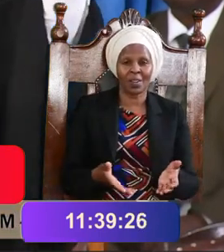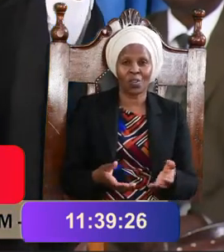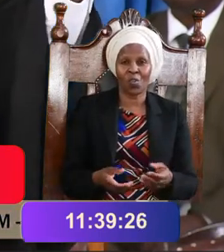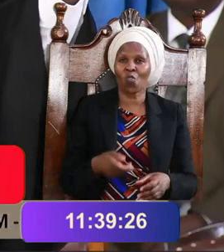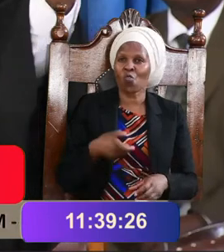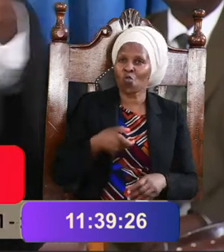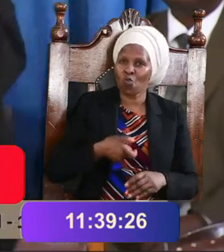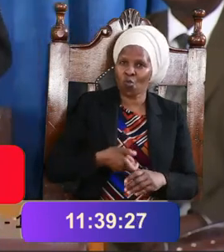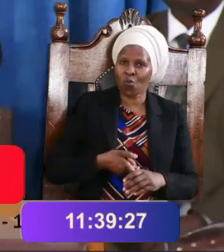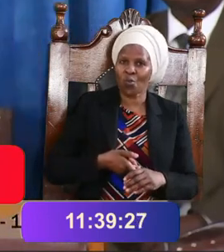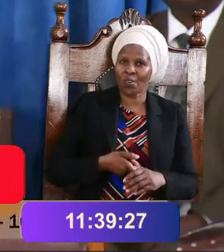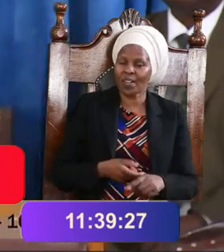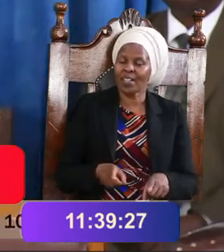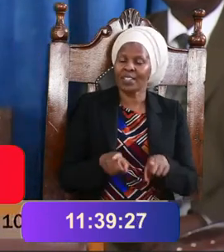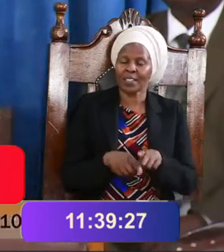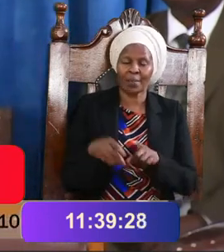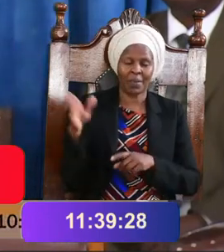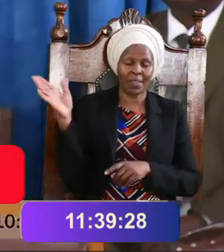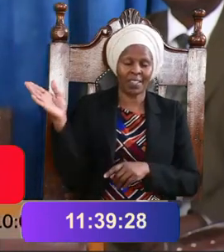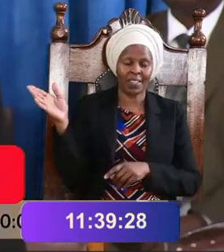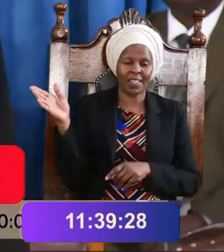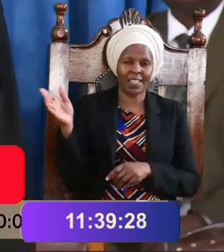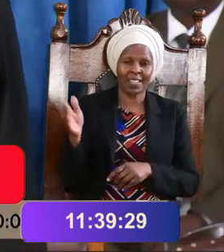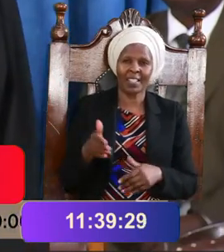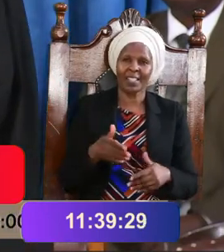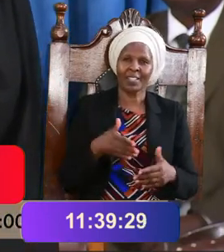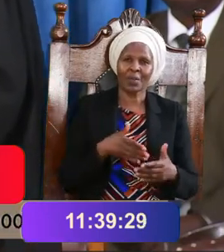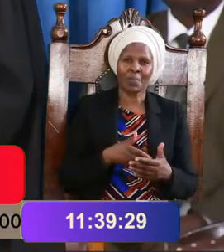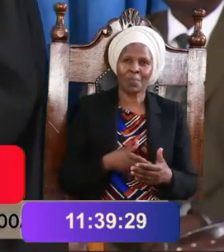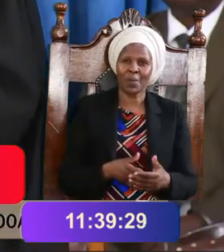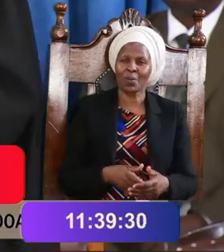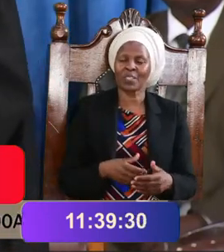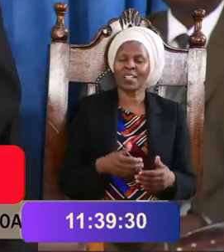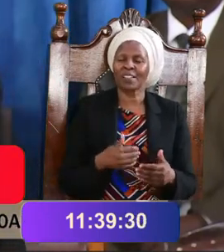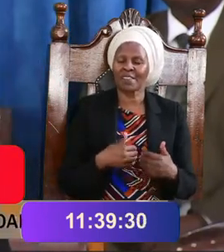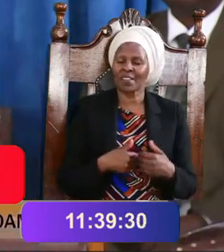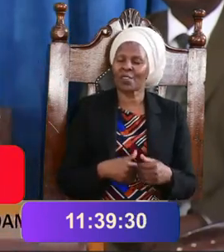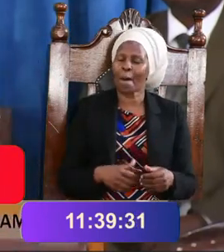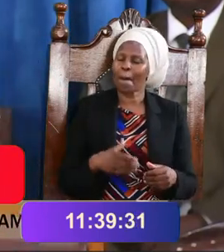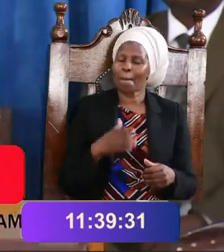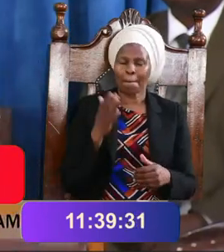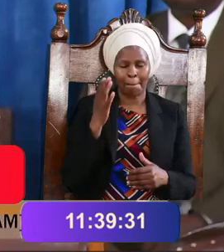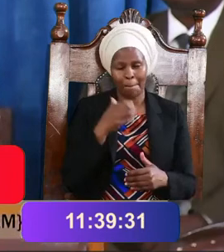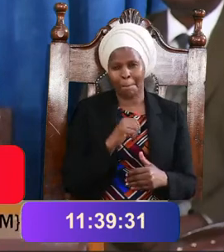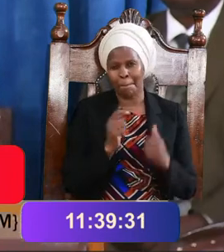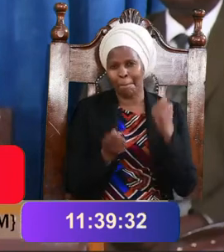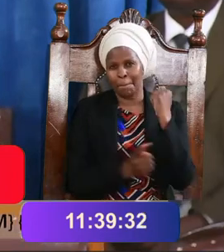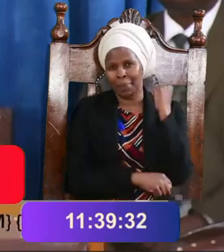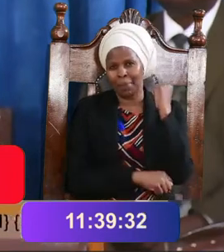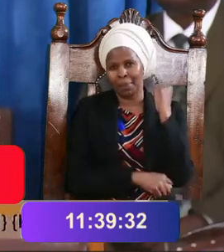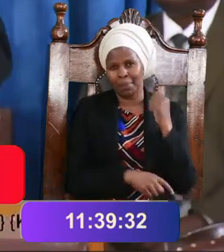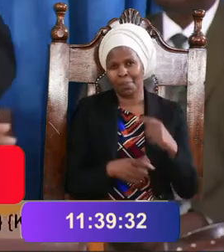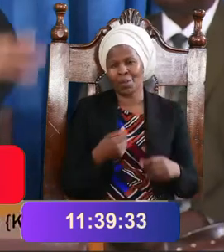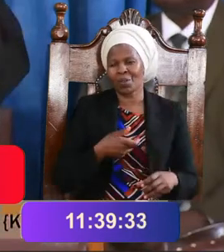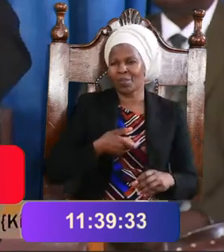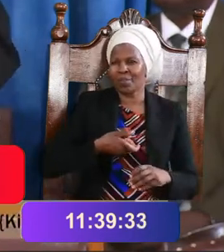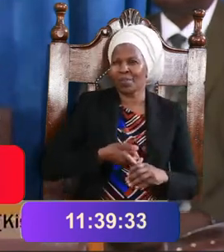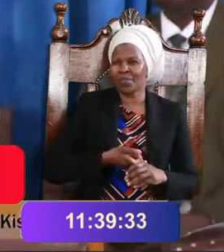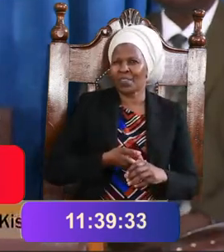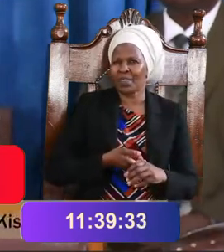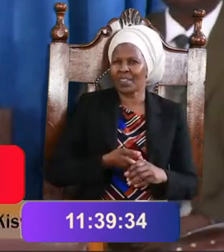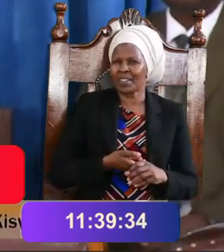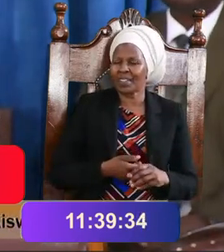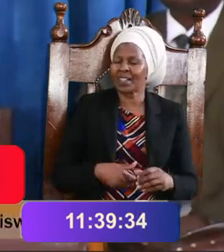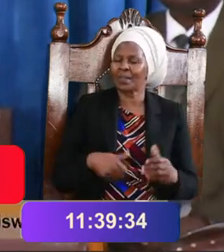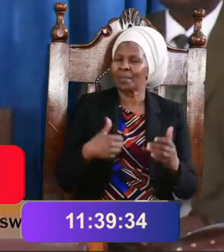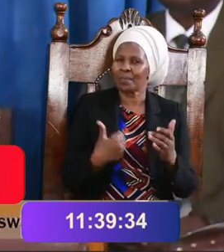ndio? Mimi pia nilikwama sana kwa sababu ya hayo kutokuwa na mafuta. Na kukawa na mambo mengi